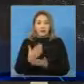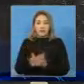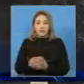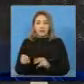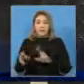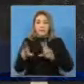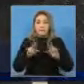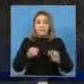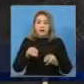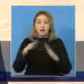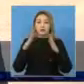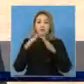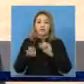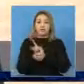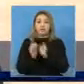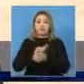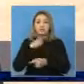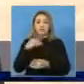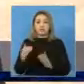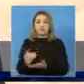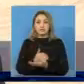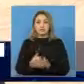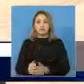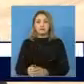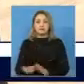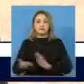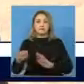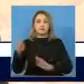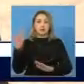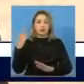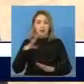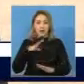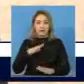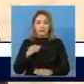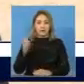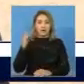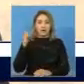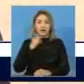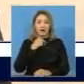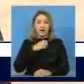Бақтөбеге айналады деді жиналғандар. Бұған дейін де Ақтөбе